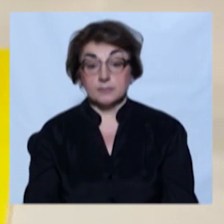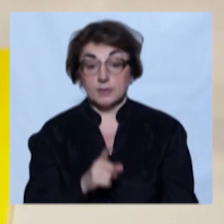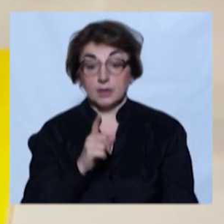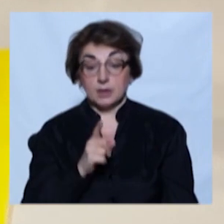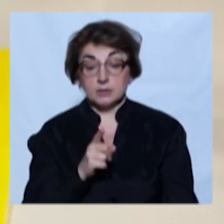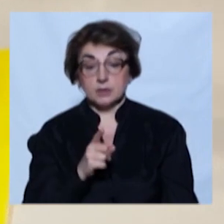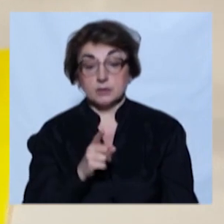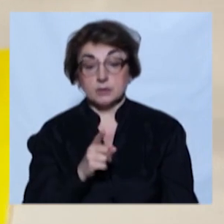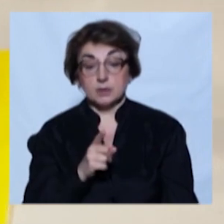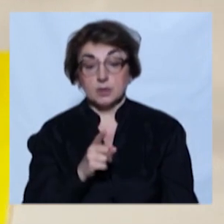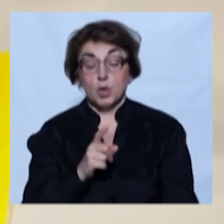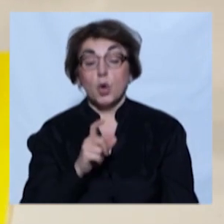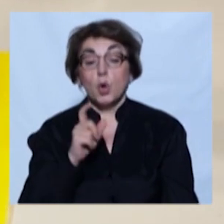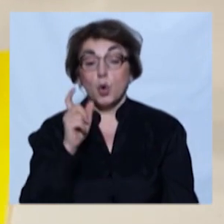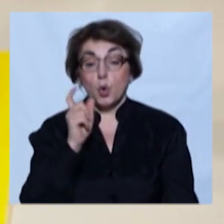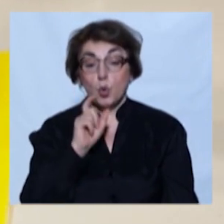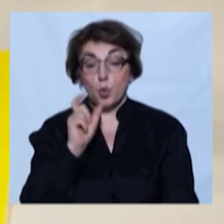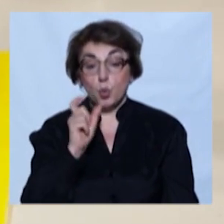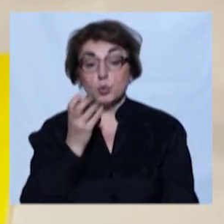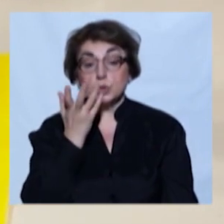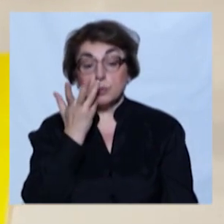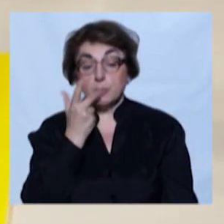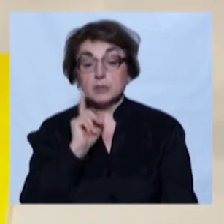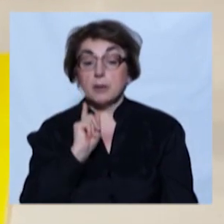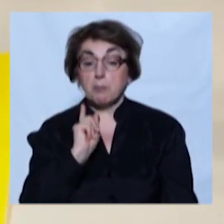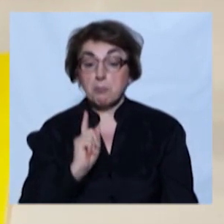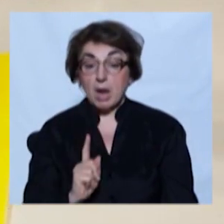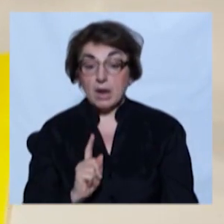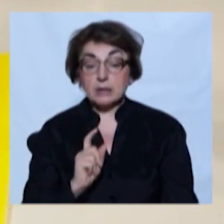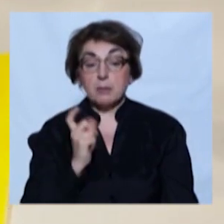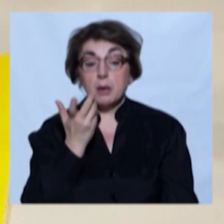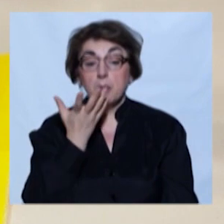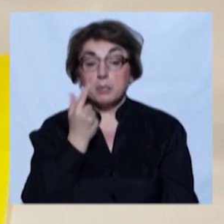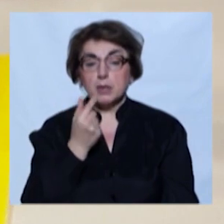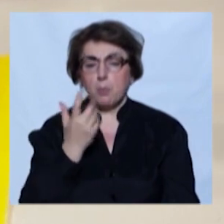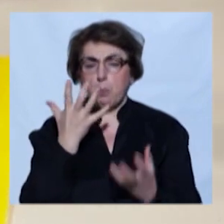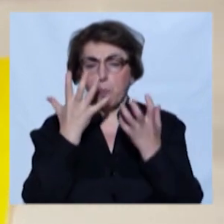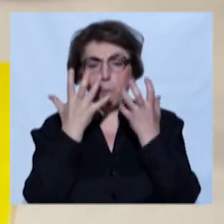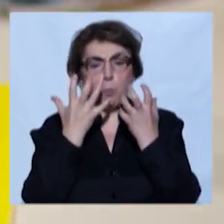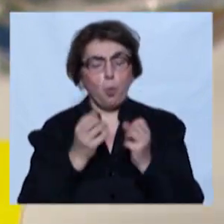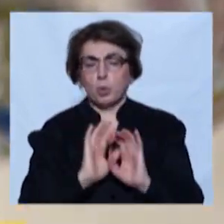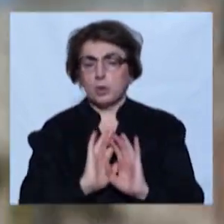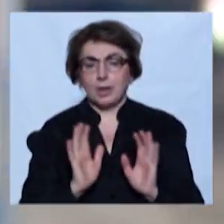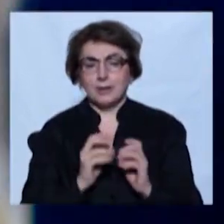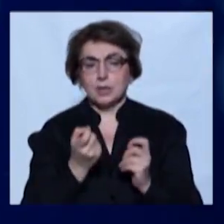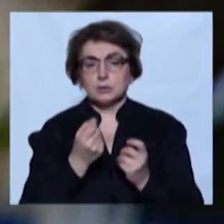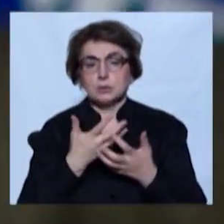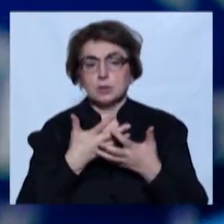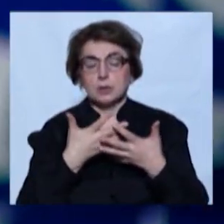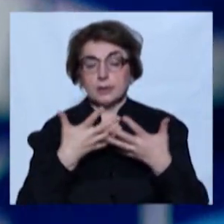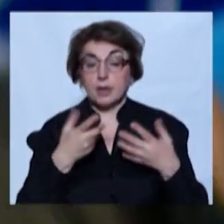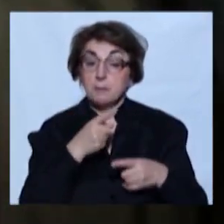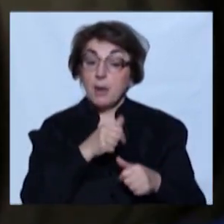ესეც ლურჯი შეფერილობისა, მაგრამ შეფერილობა არც ისეთი მუქი ლურჯი აქვს, როგორც